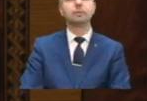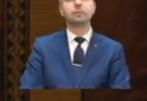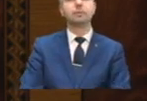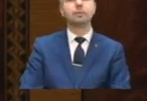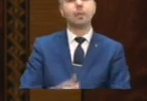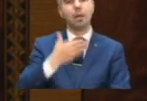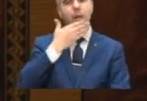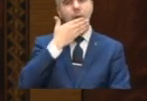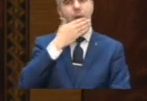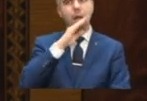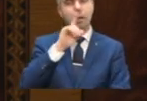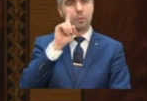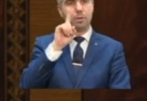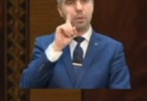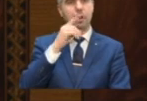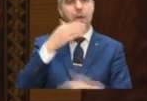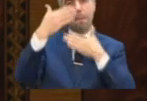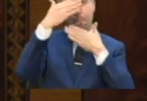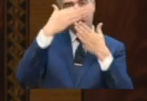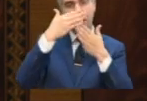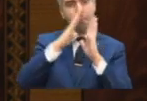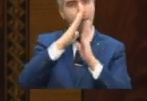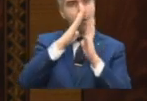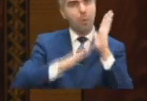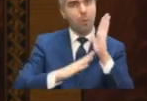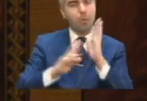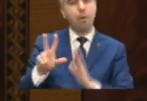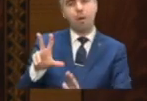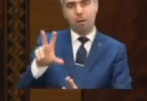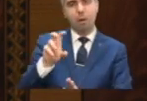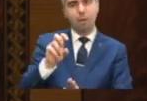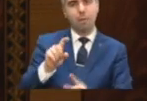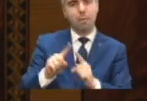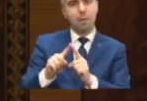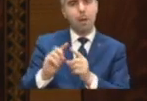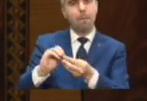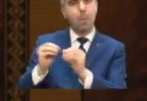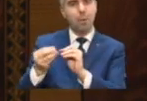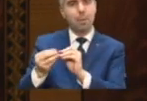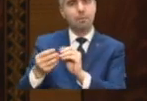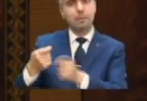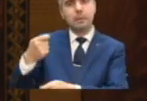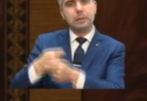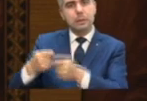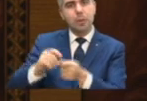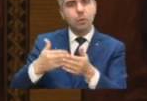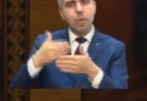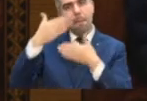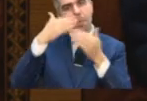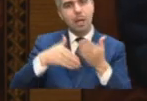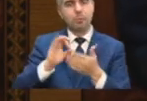والحمد لله المغرب عرف أيضا مشاكل في الاقتصاد المغربي،